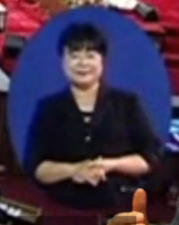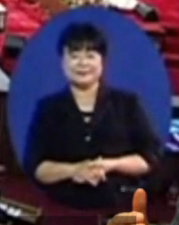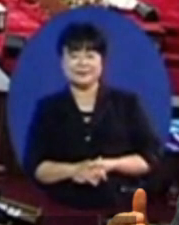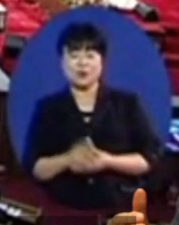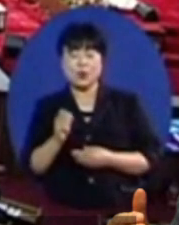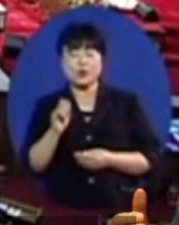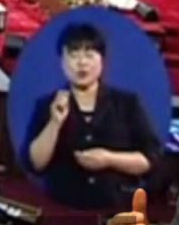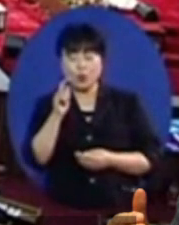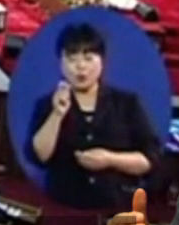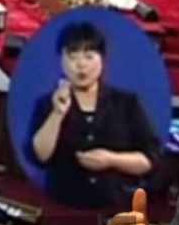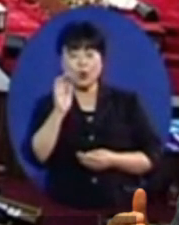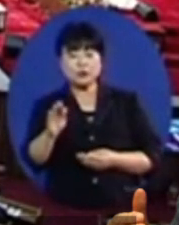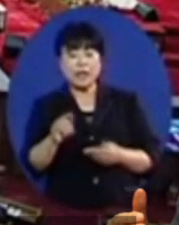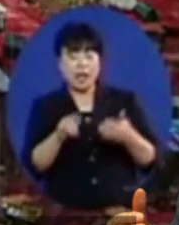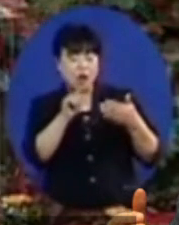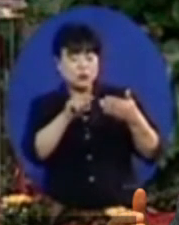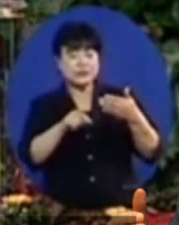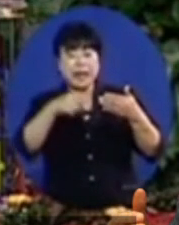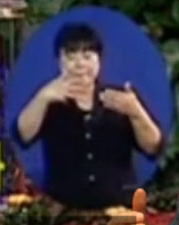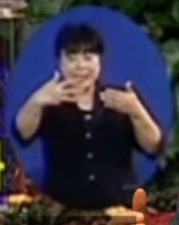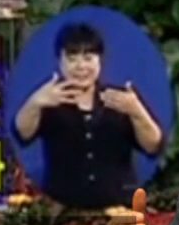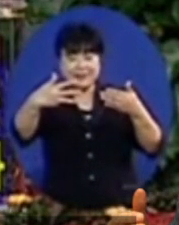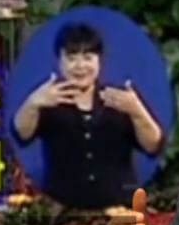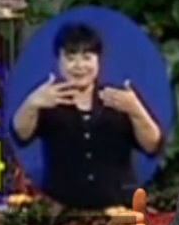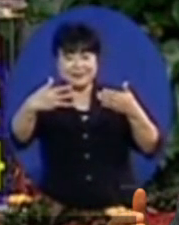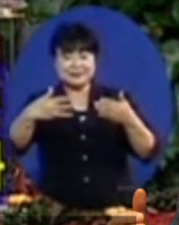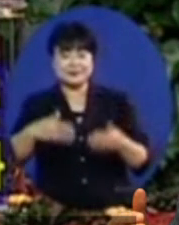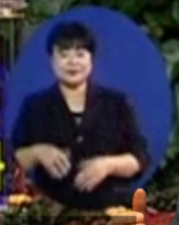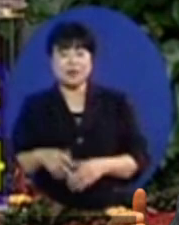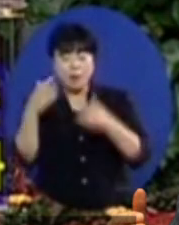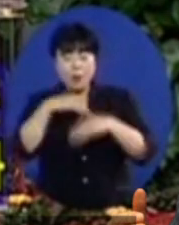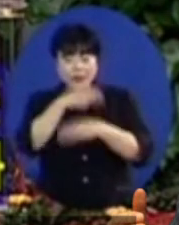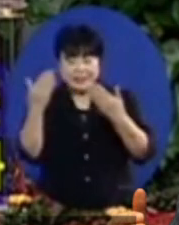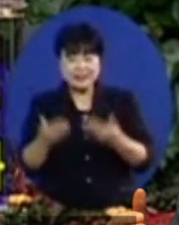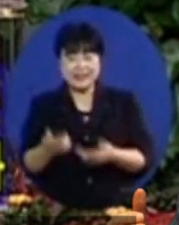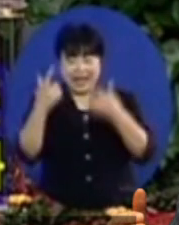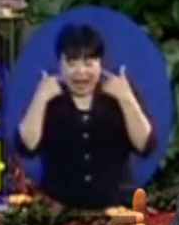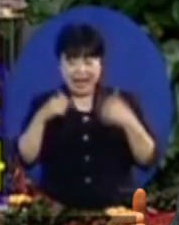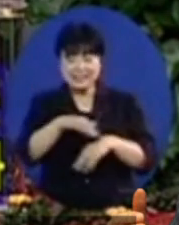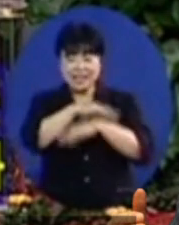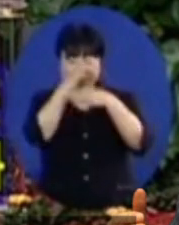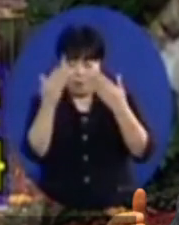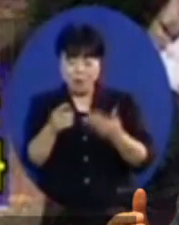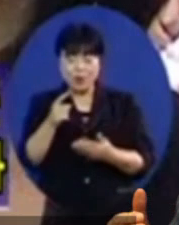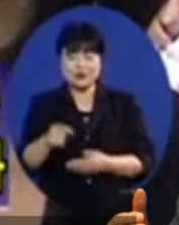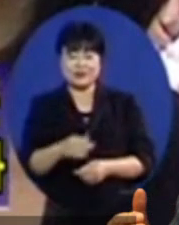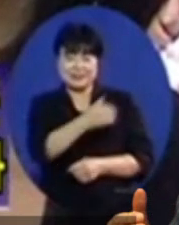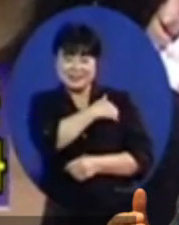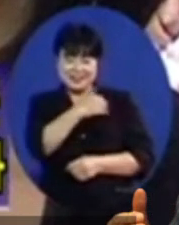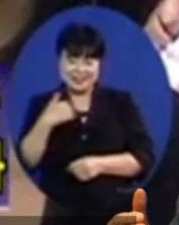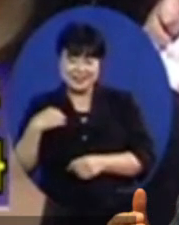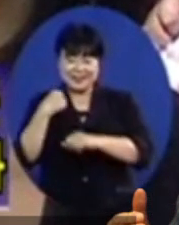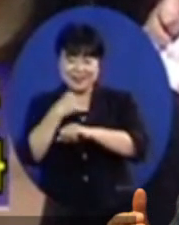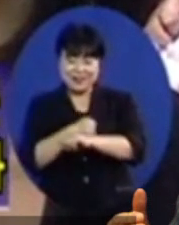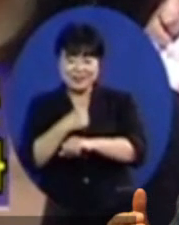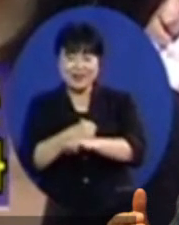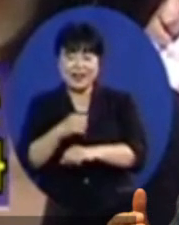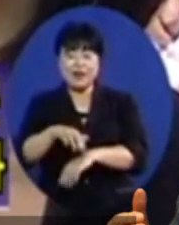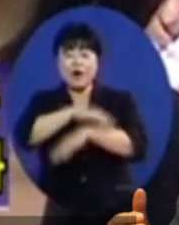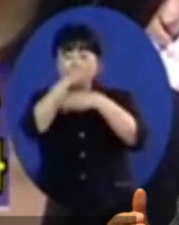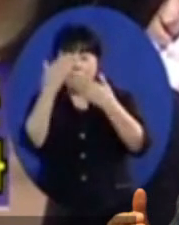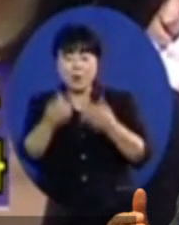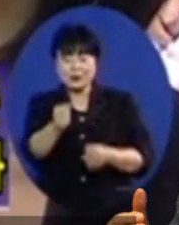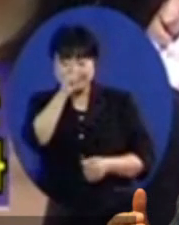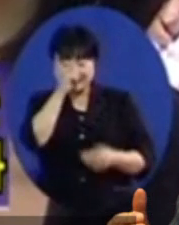고린도 후서 9장 8절 우리 다 같이 한번 읽어보십시다. 모든 일에 항상 모든 것이